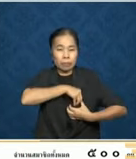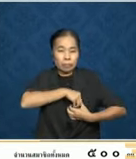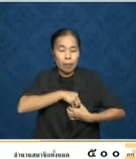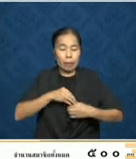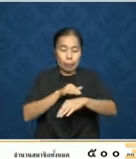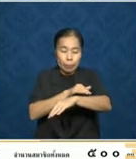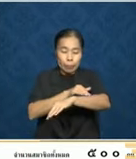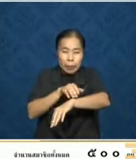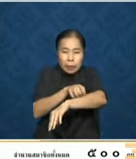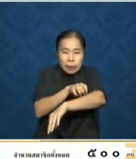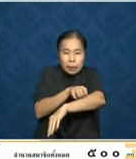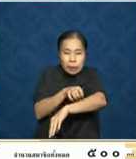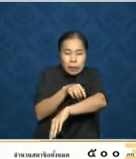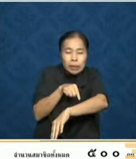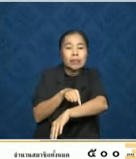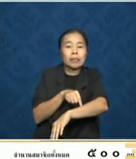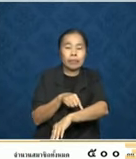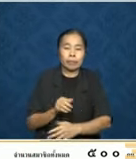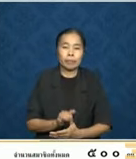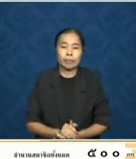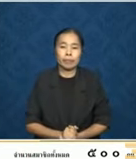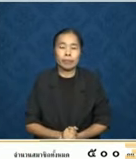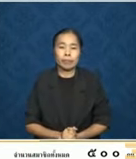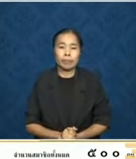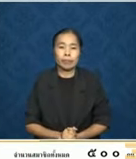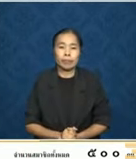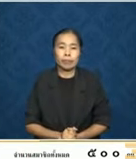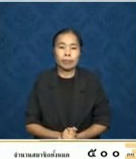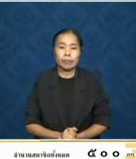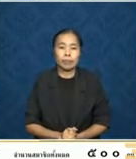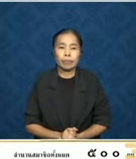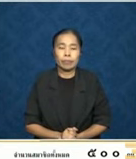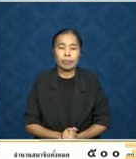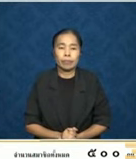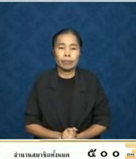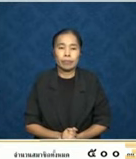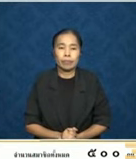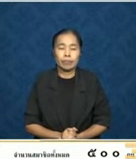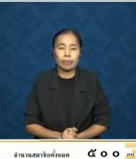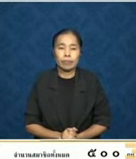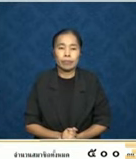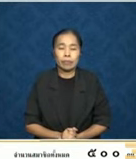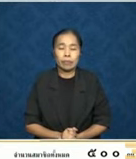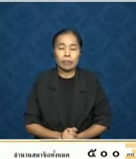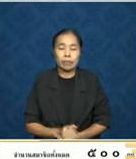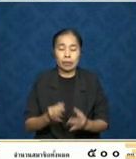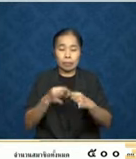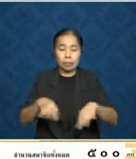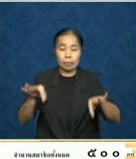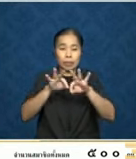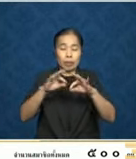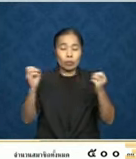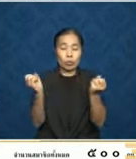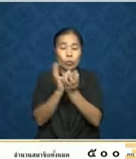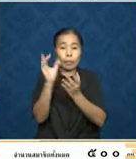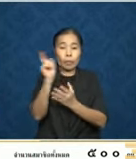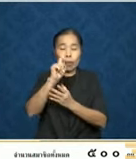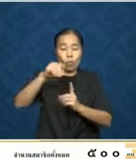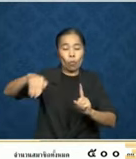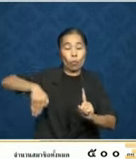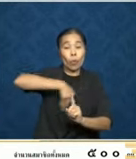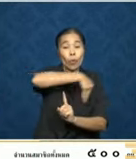หนังด้วยนะคะท่านประธานคะอีกผลกระทบหนึ่งที่มองข้ามไม่ได้เลยคือสิ่งแวดล้อมค่ะ